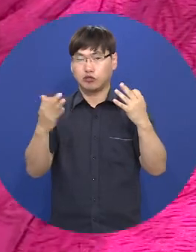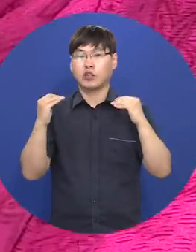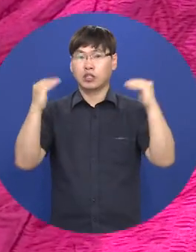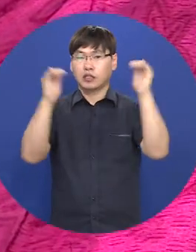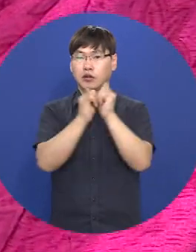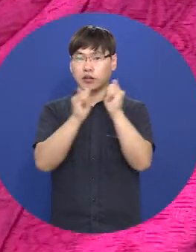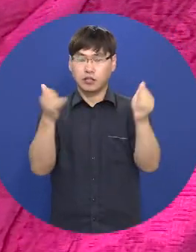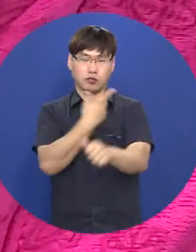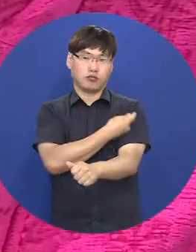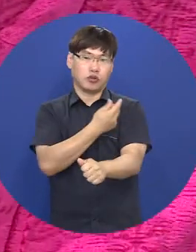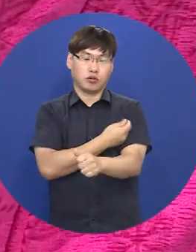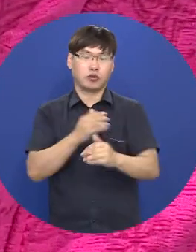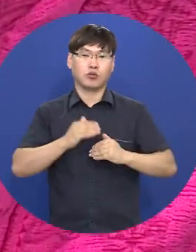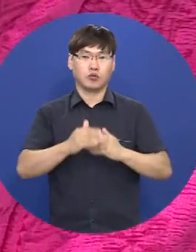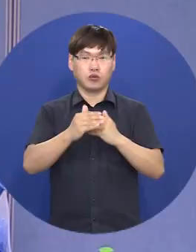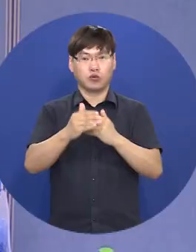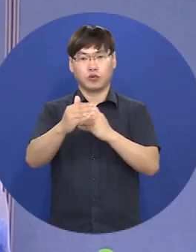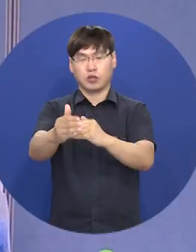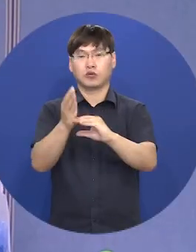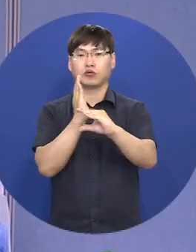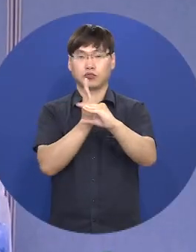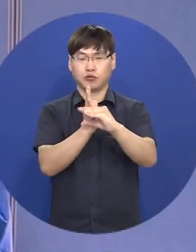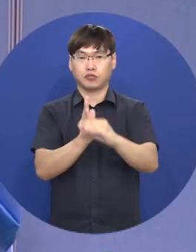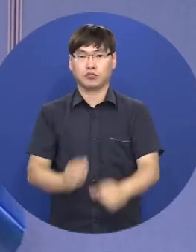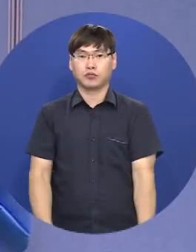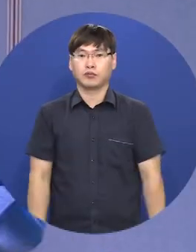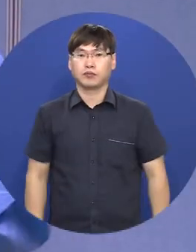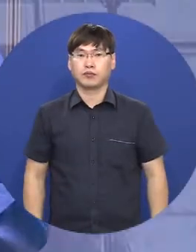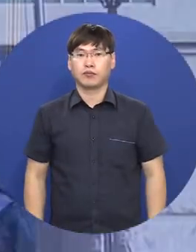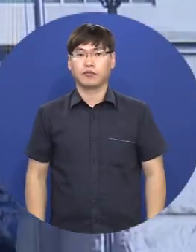대한 접종도 본격적으로 진행하고 있습니다.